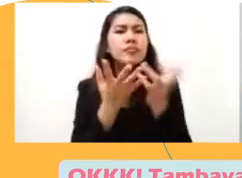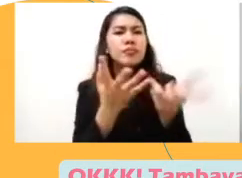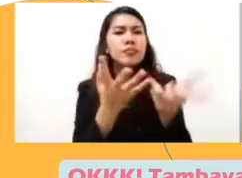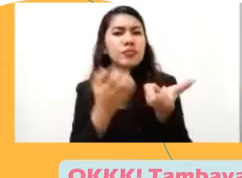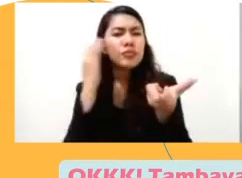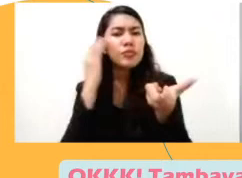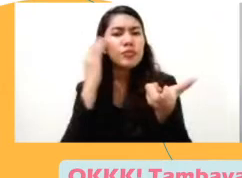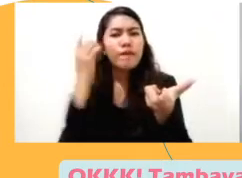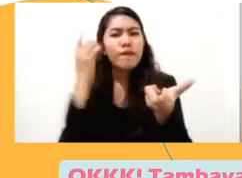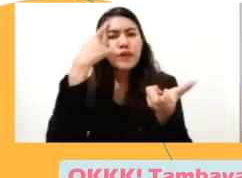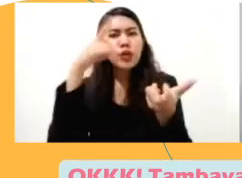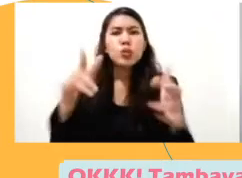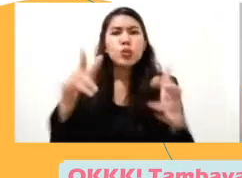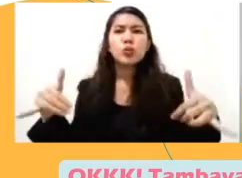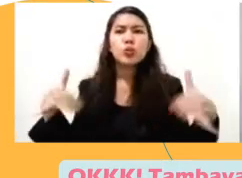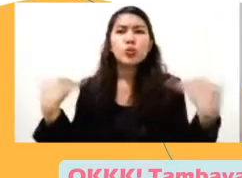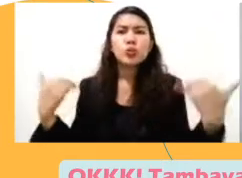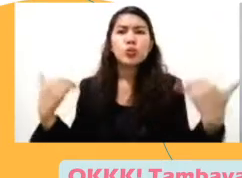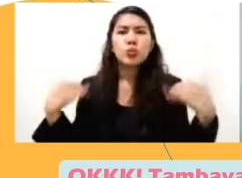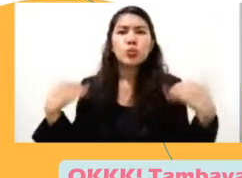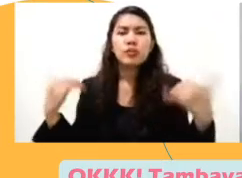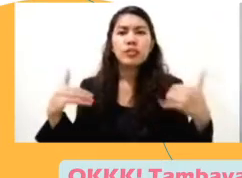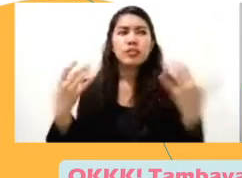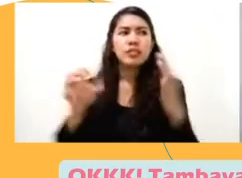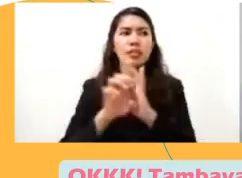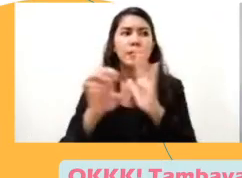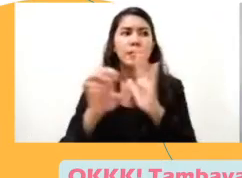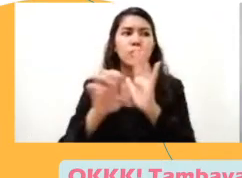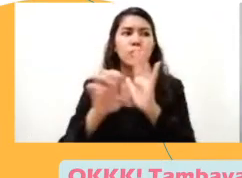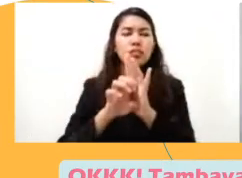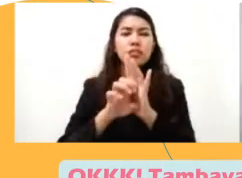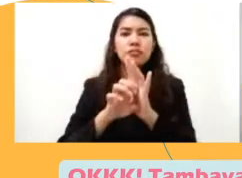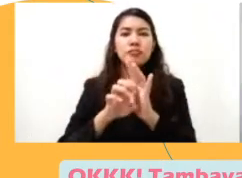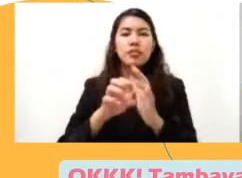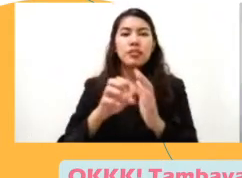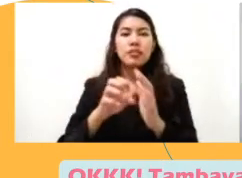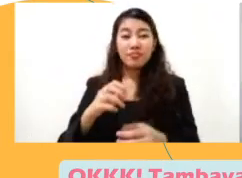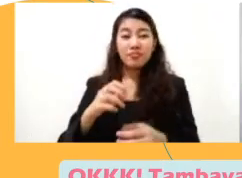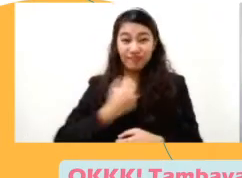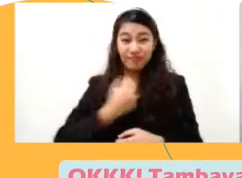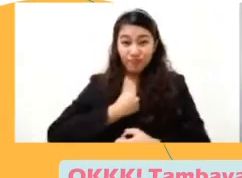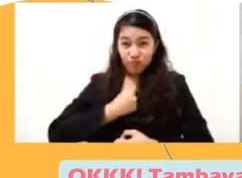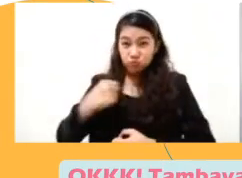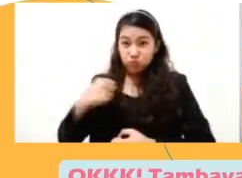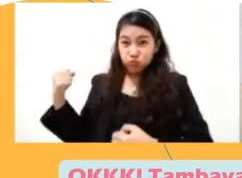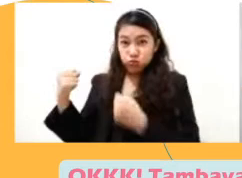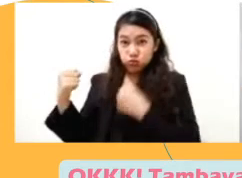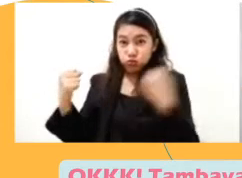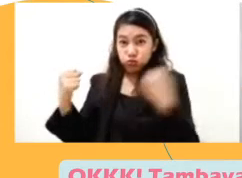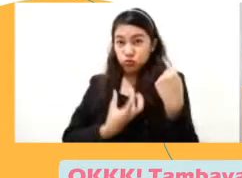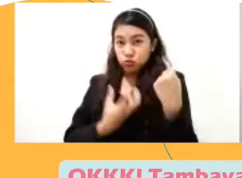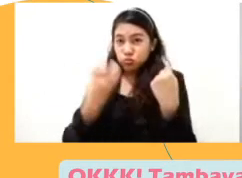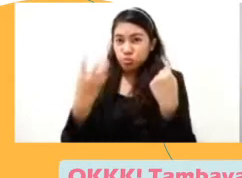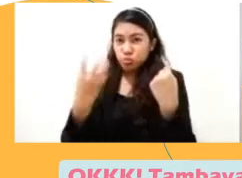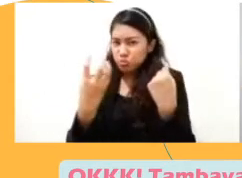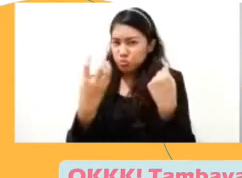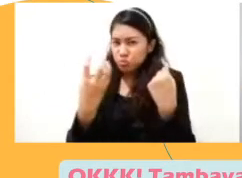mga kabataan na hindi makapag-open up sa kanilang family regarding sa problems nila.